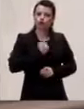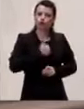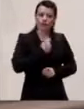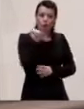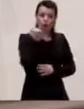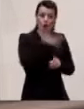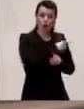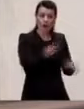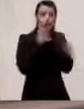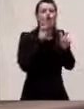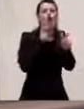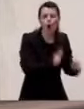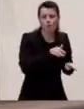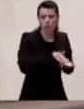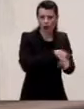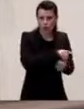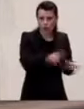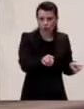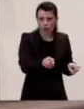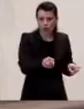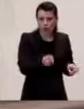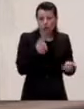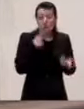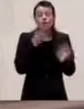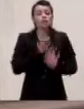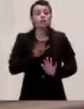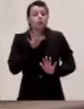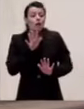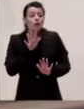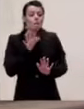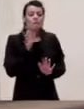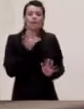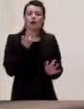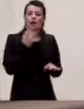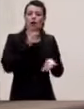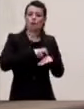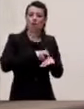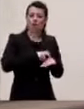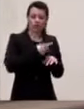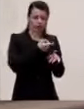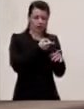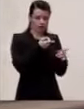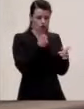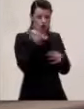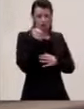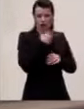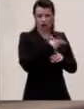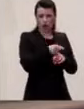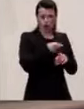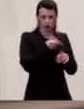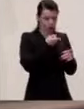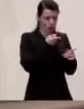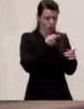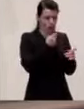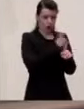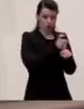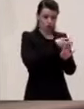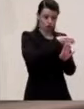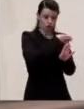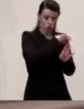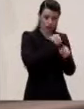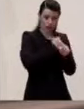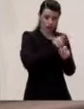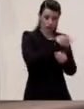perché sembra che gli operatori, i medici, quelli che hanno lavorato in quei giorni entrassero e uscissero da queste